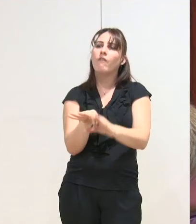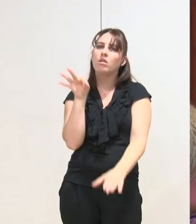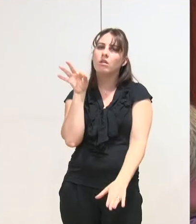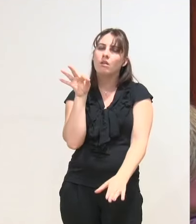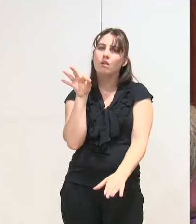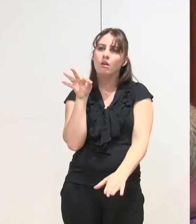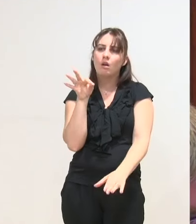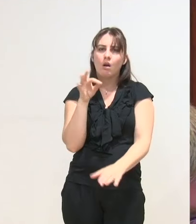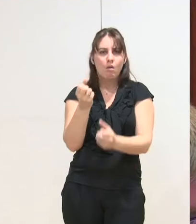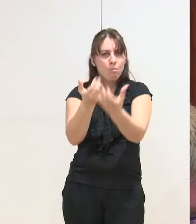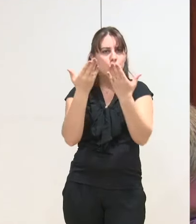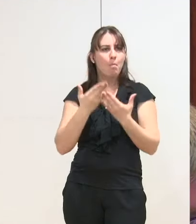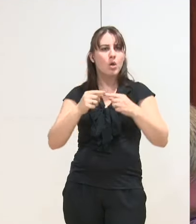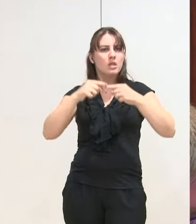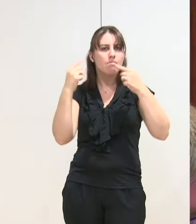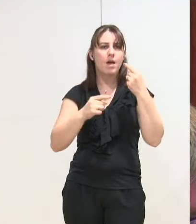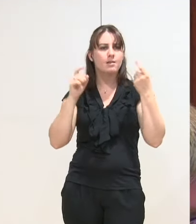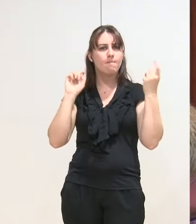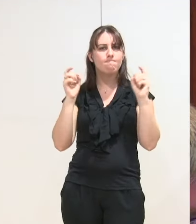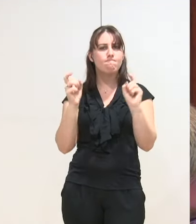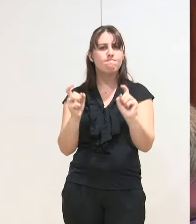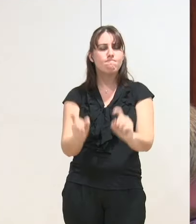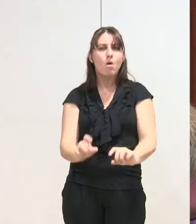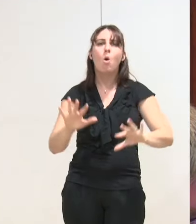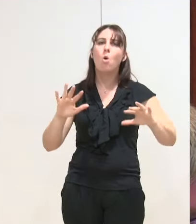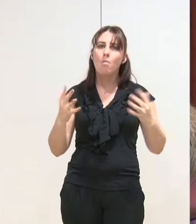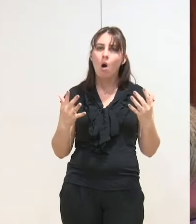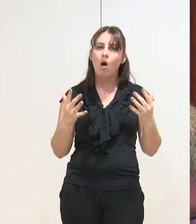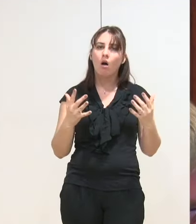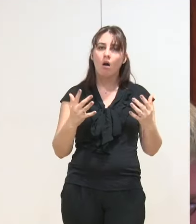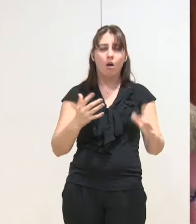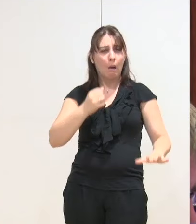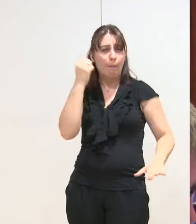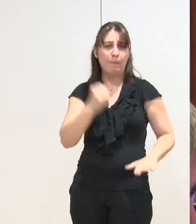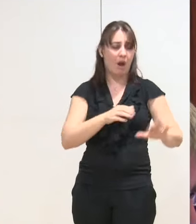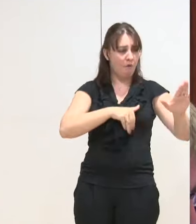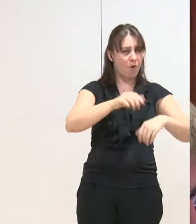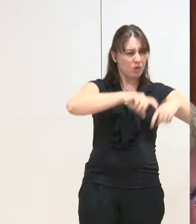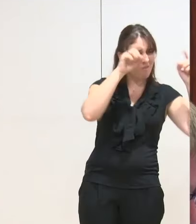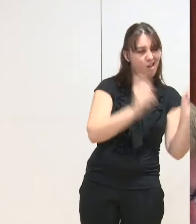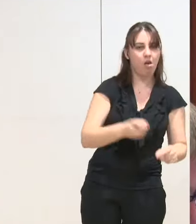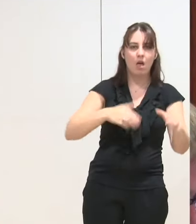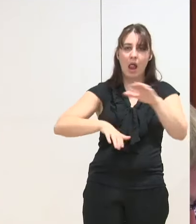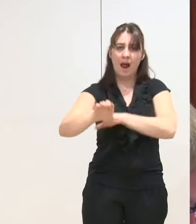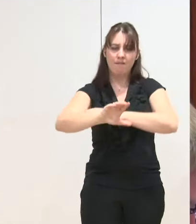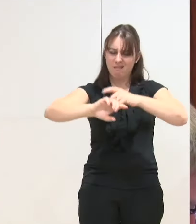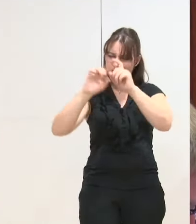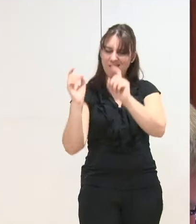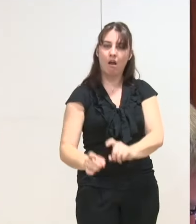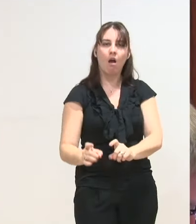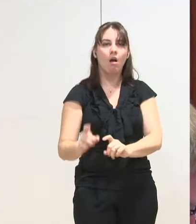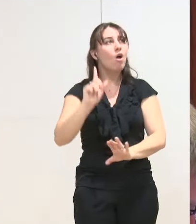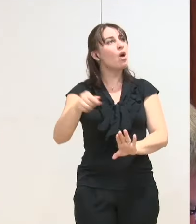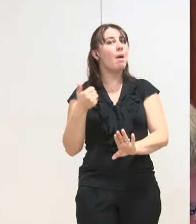démultiplier la baisse des dotations de l'État en baissant plus fortement et le fonctionnement et l'investissement que ce que vous